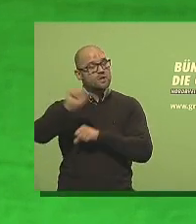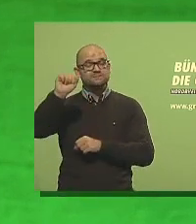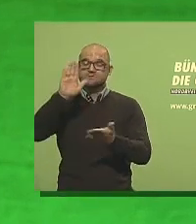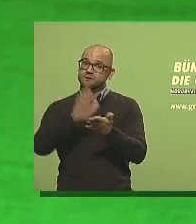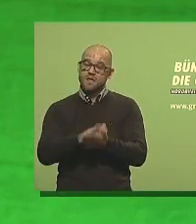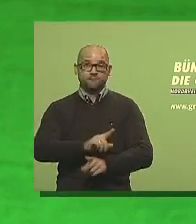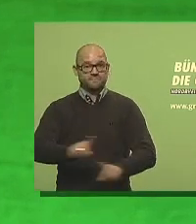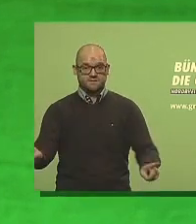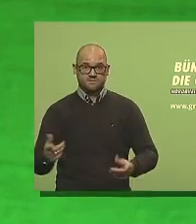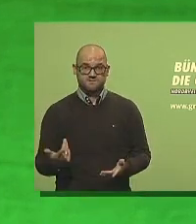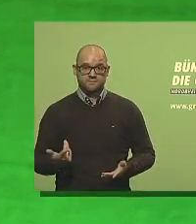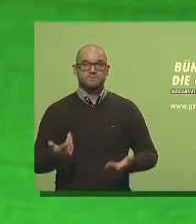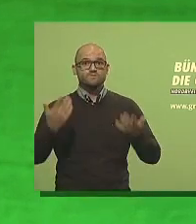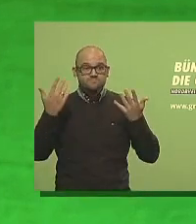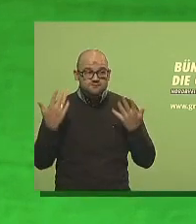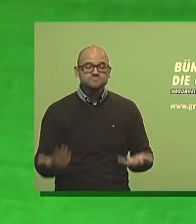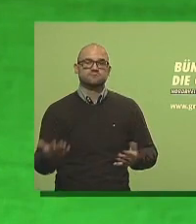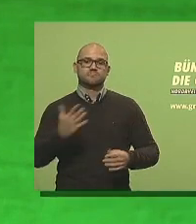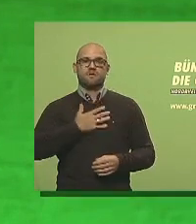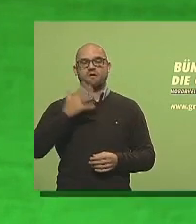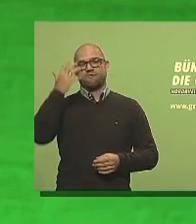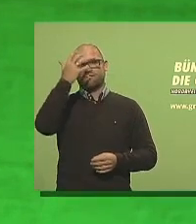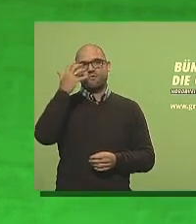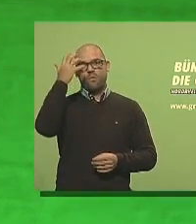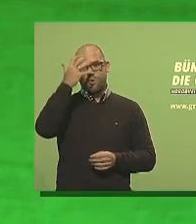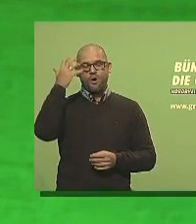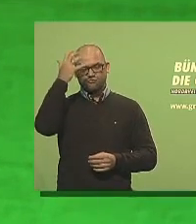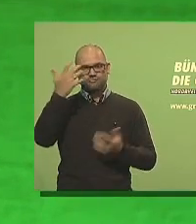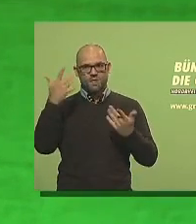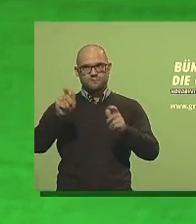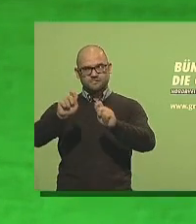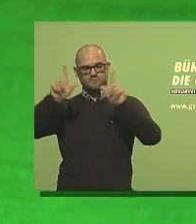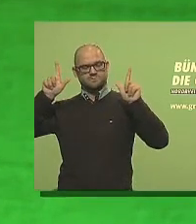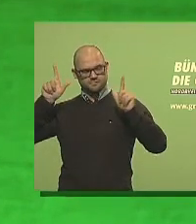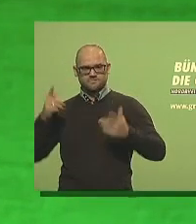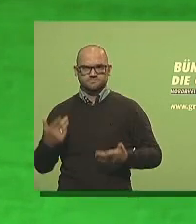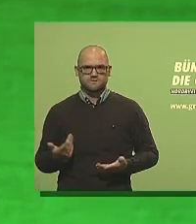stellen wir uns jedenfalls Einladung und Heimat nicht vor.